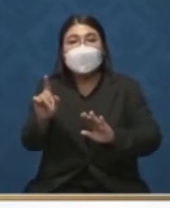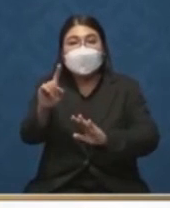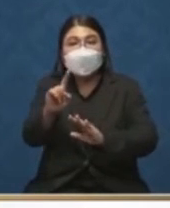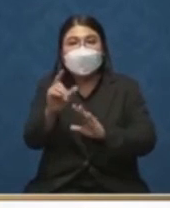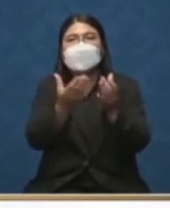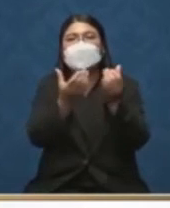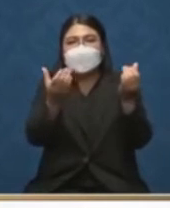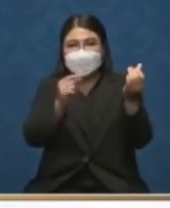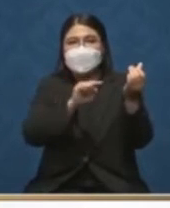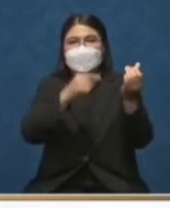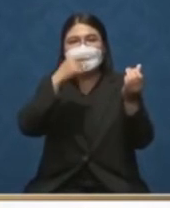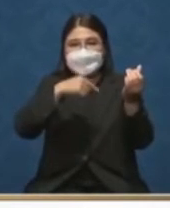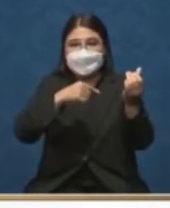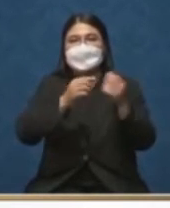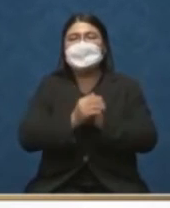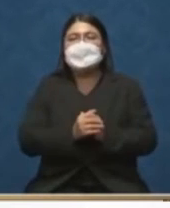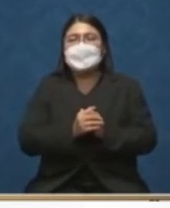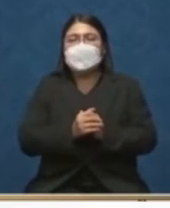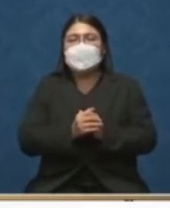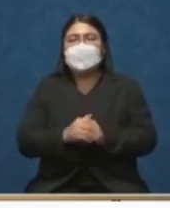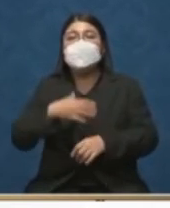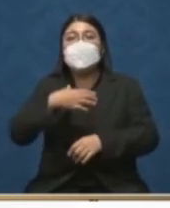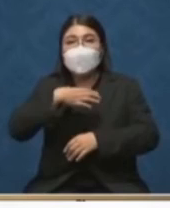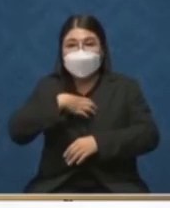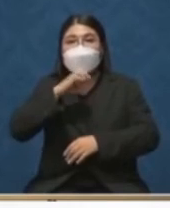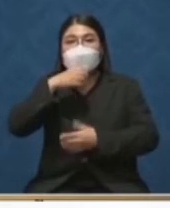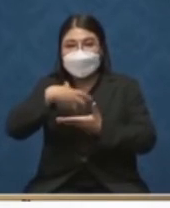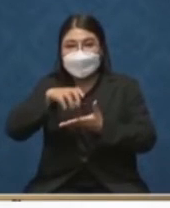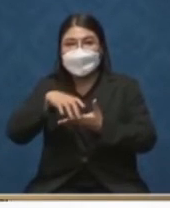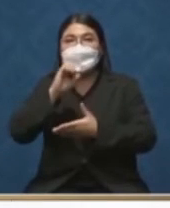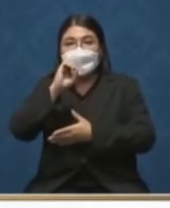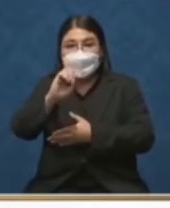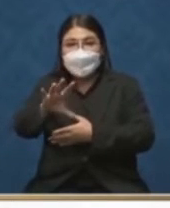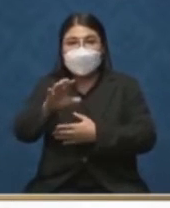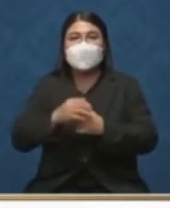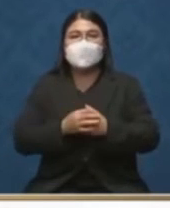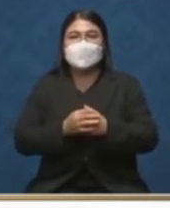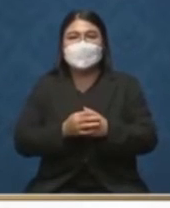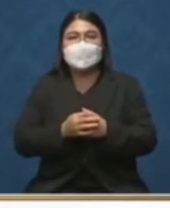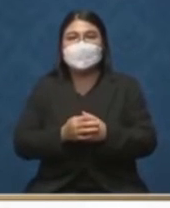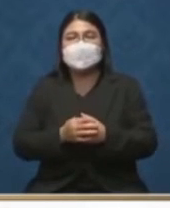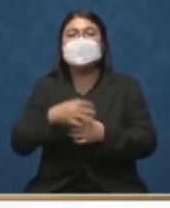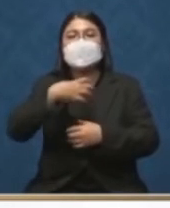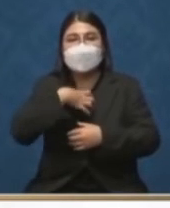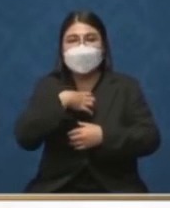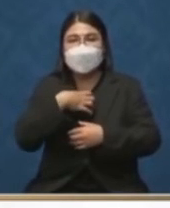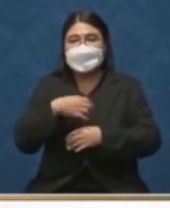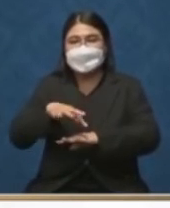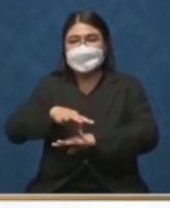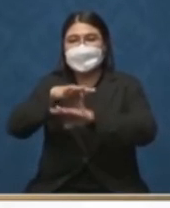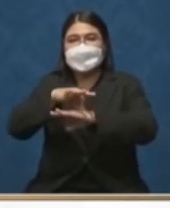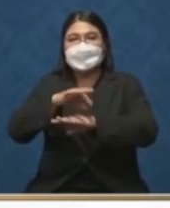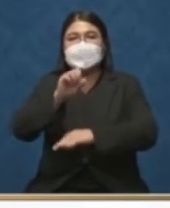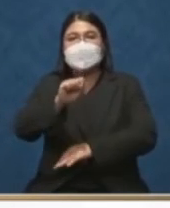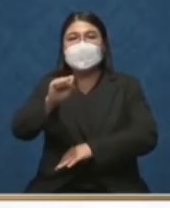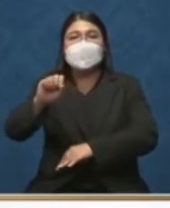สามารถอยู่ดีกินดีนั่นคือทั้งหมดที่เราฝากไว้ที่รัฐธรรมนูญเพราะฉ